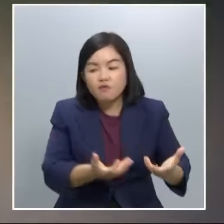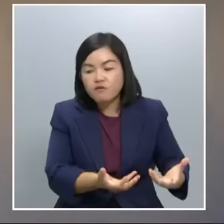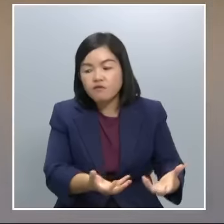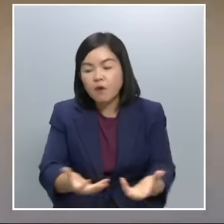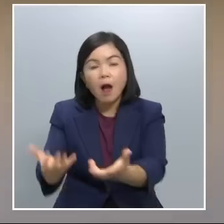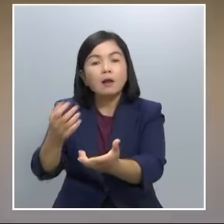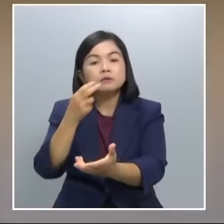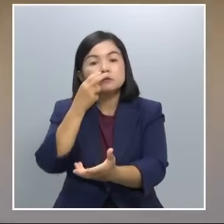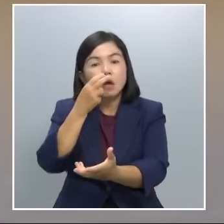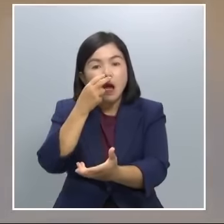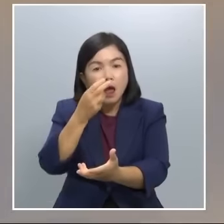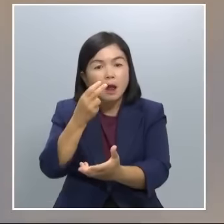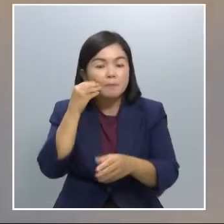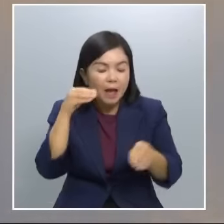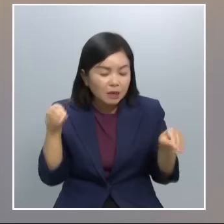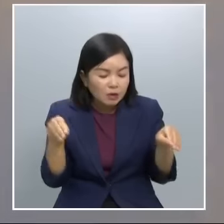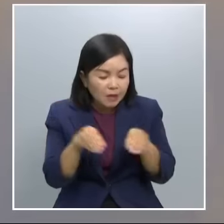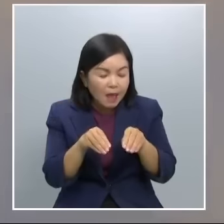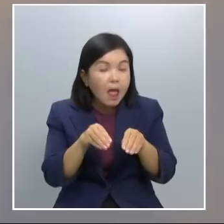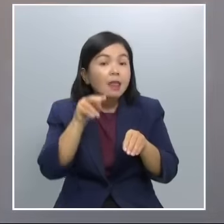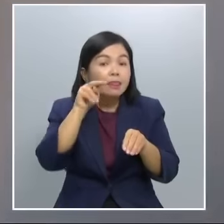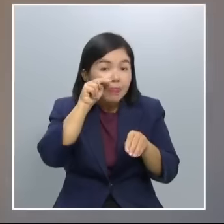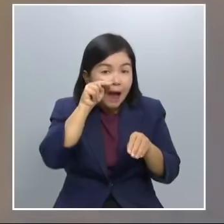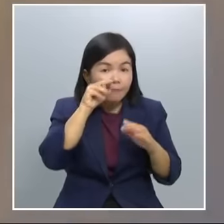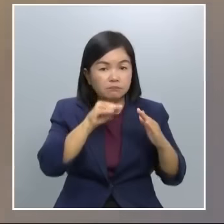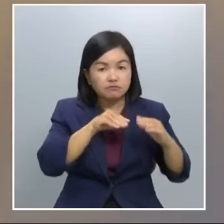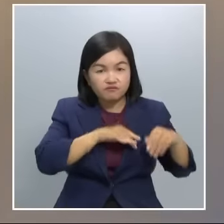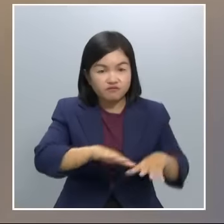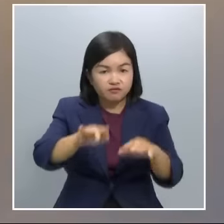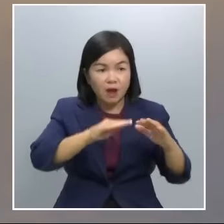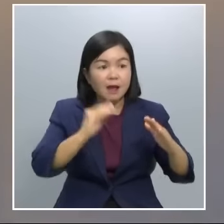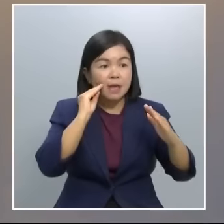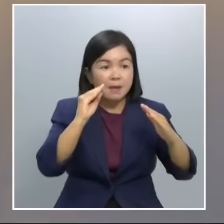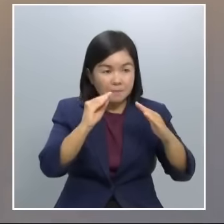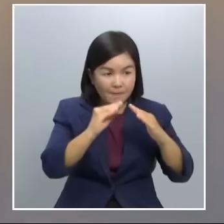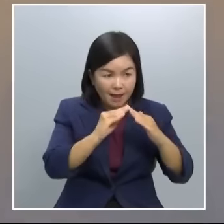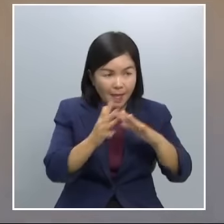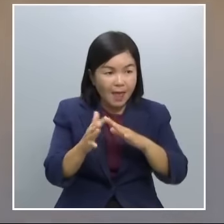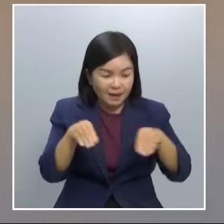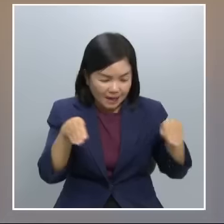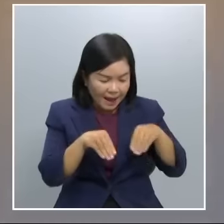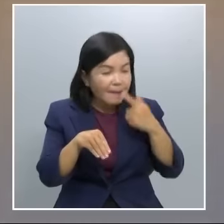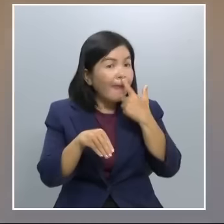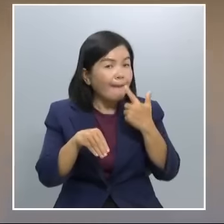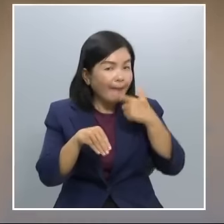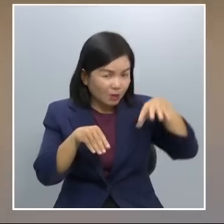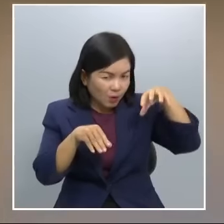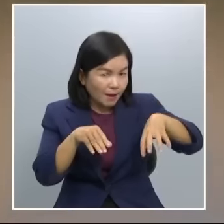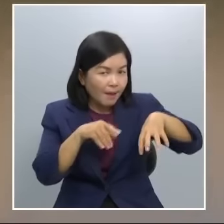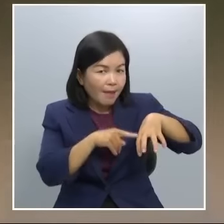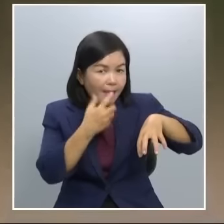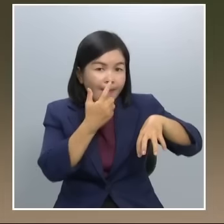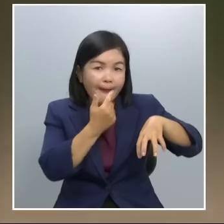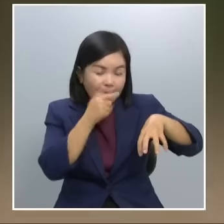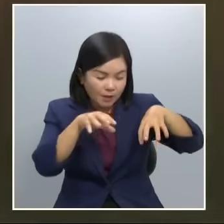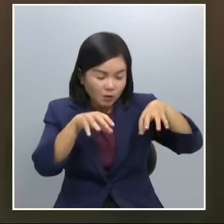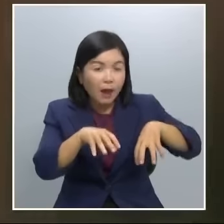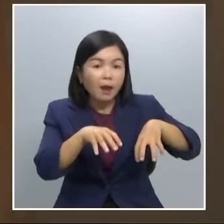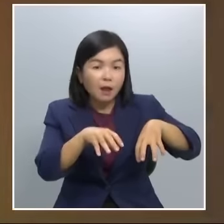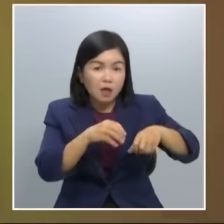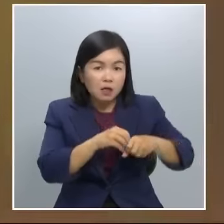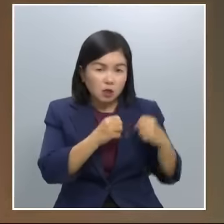ว่าข้างๆบ้านที่ถูกน้ำซัดจนพังมันจะมีบ้านหลังสีแดงติดกันอีกหลังหนึ่งบ้านหลังสีแดงยังพ